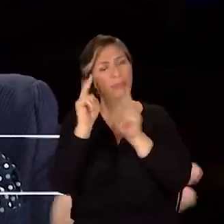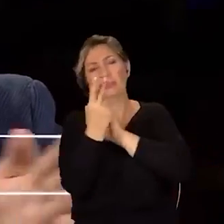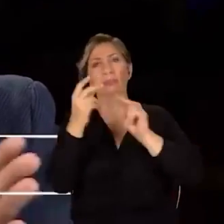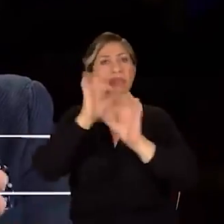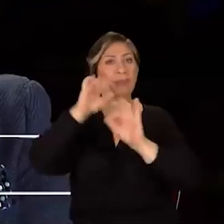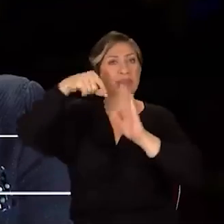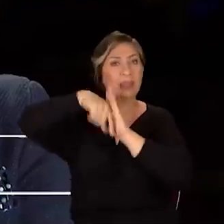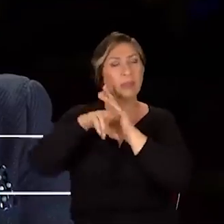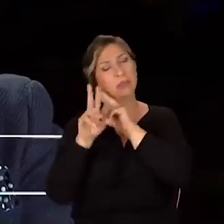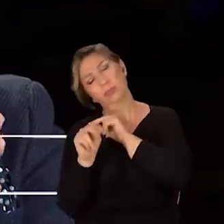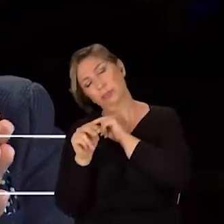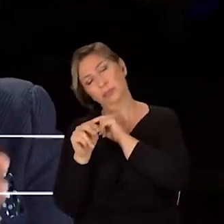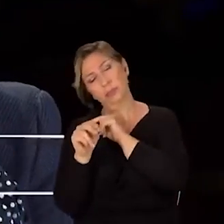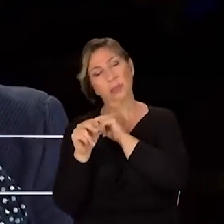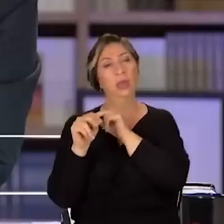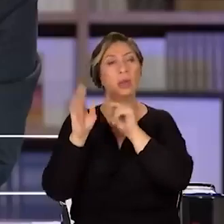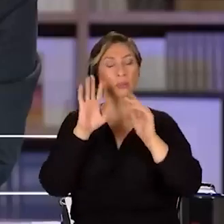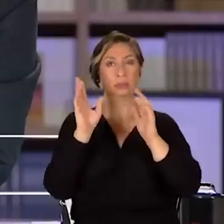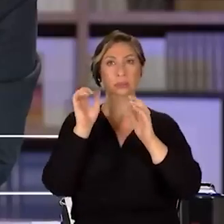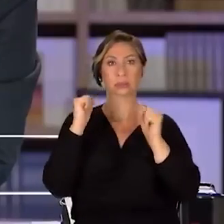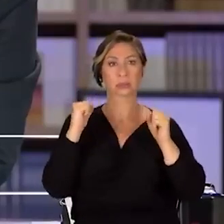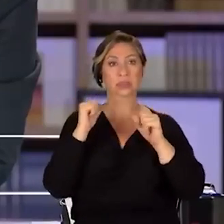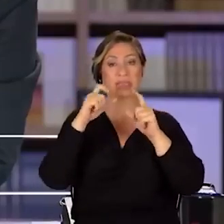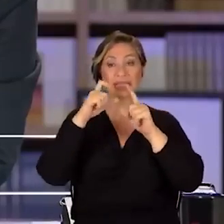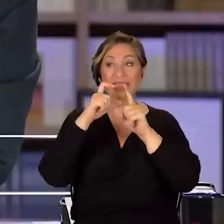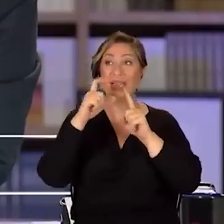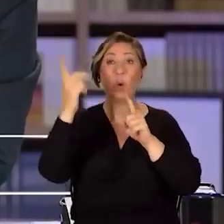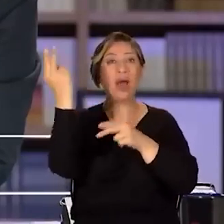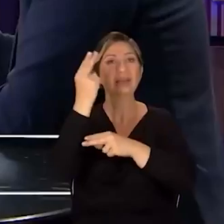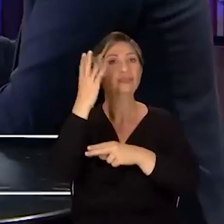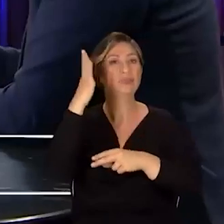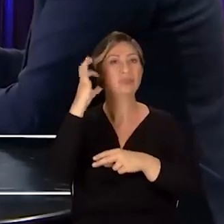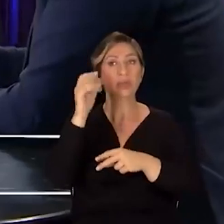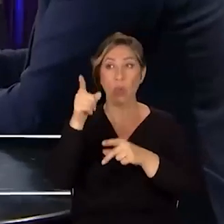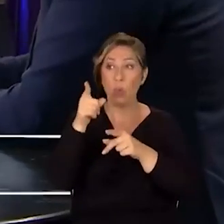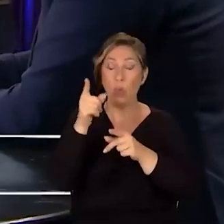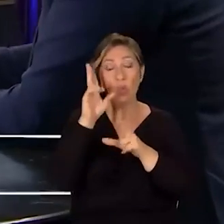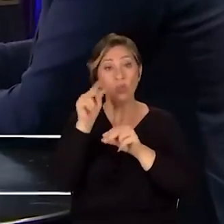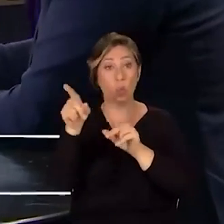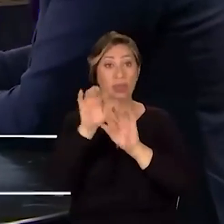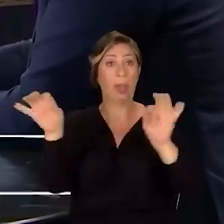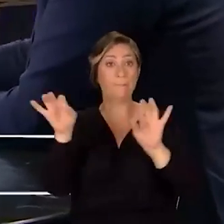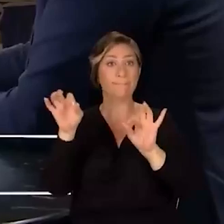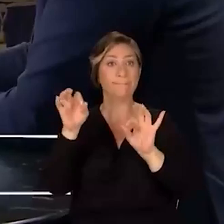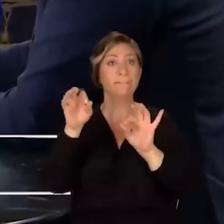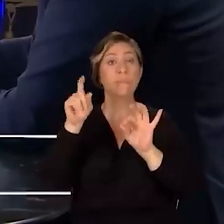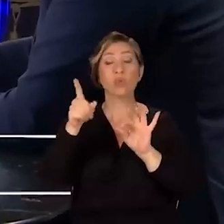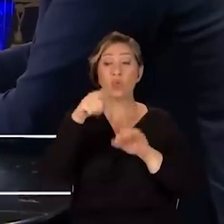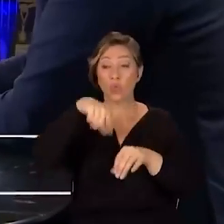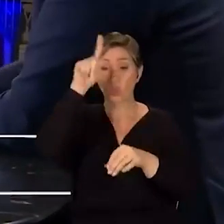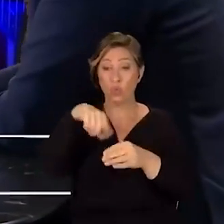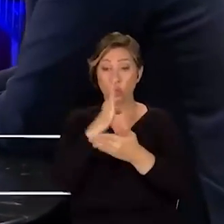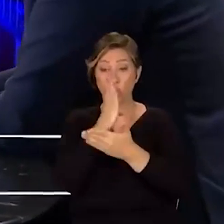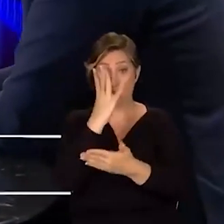ve hemen REM uykusu uyunuyor. İşte o Da Vinci uykusu denen şey aslında REM uykusu doğrudan. Da Vinci'nin günü 4'e bölüp her